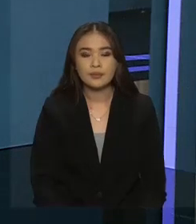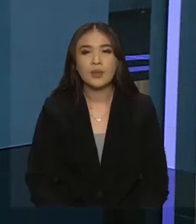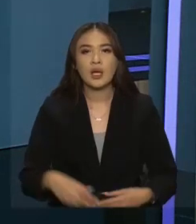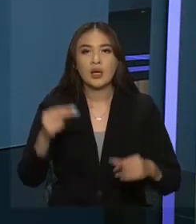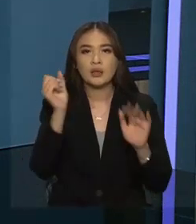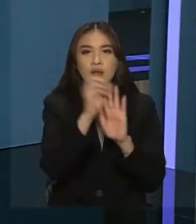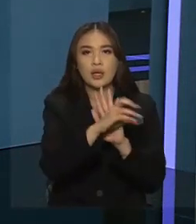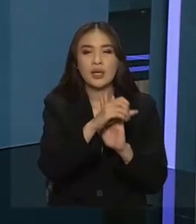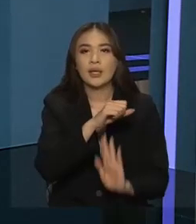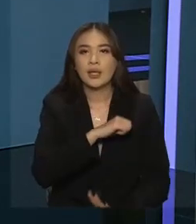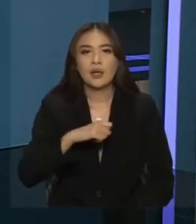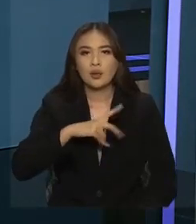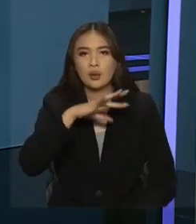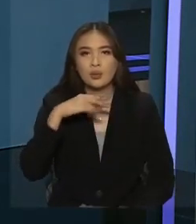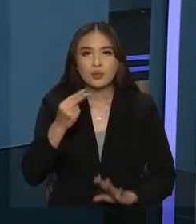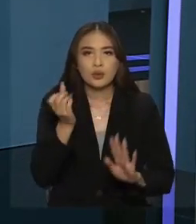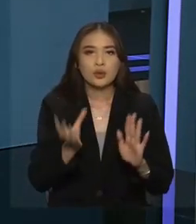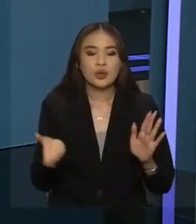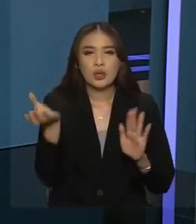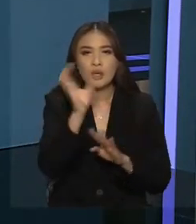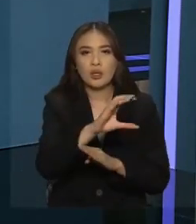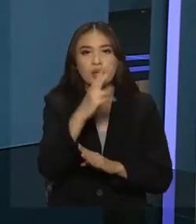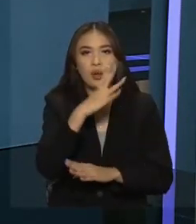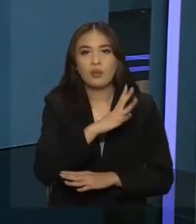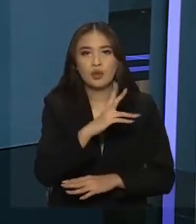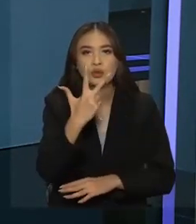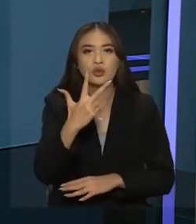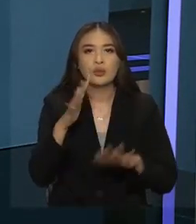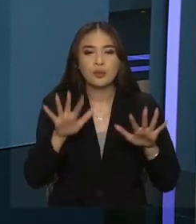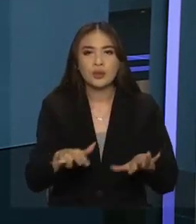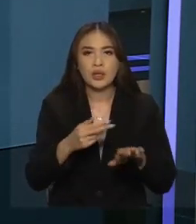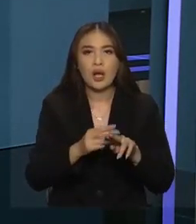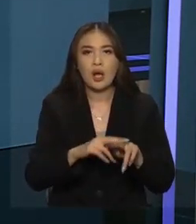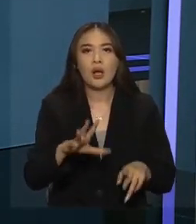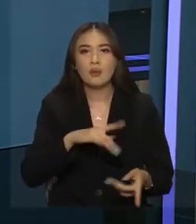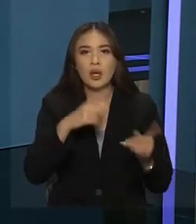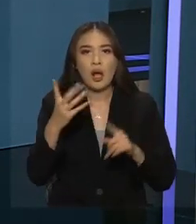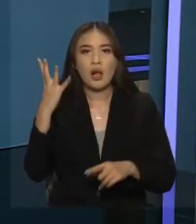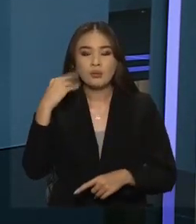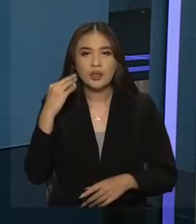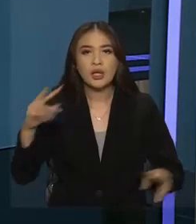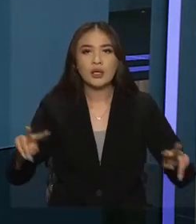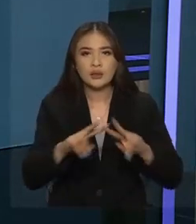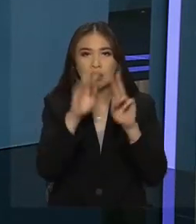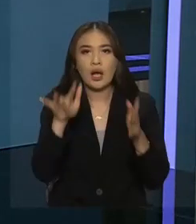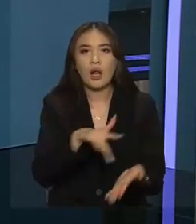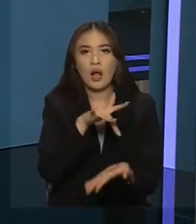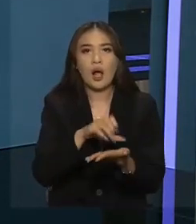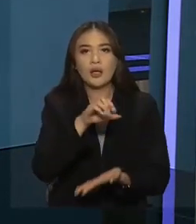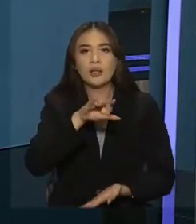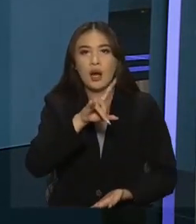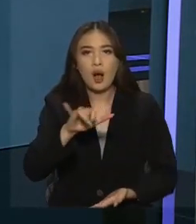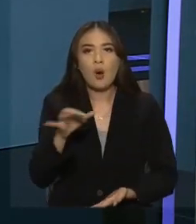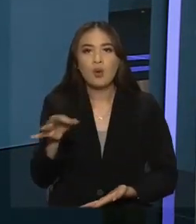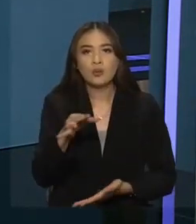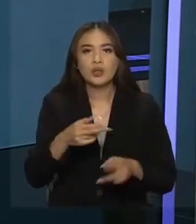Қазынаға ең көп қаржы құйған елдің 3 ауқатты аймағы белгілі болды. Көшті Алматы, Астана қалалары мен Атырау облысы